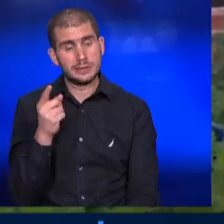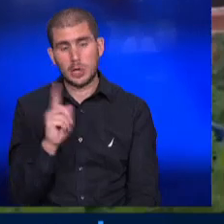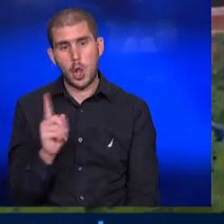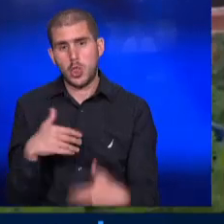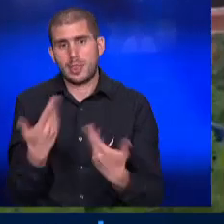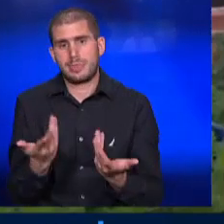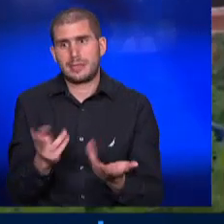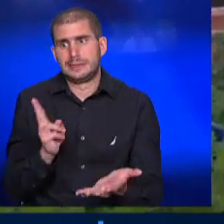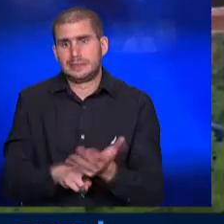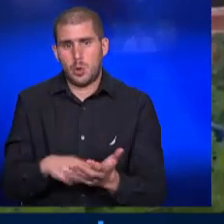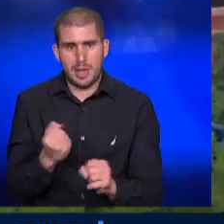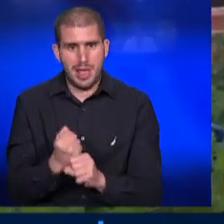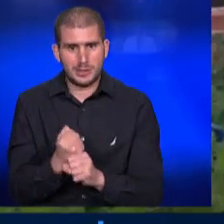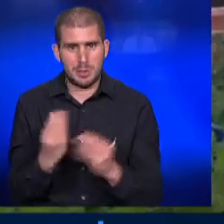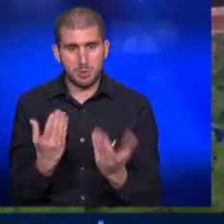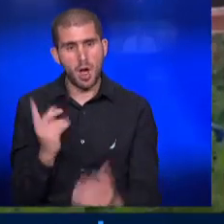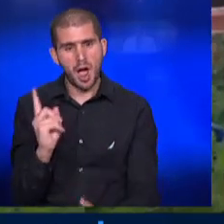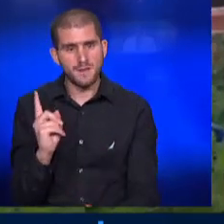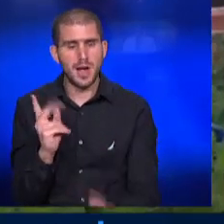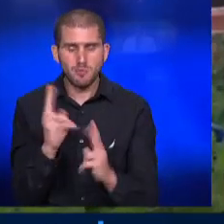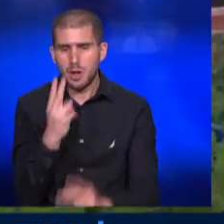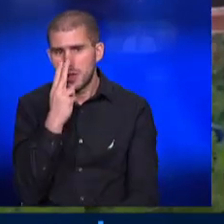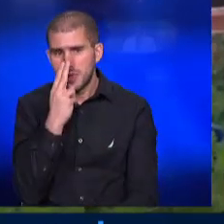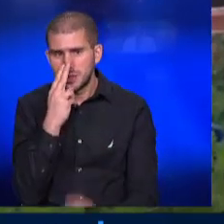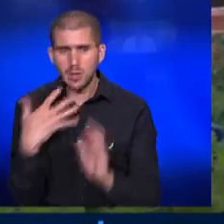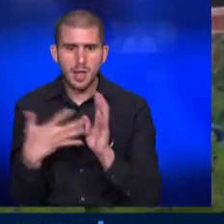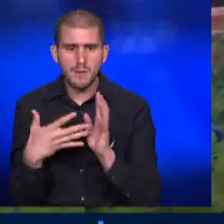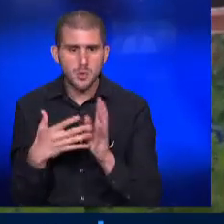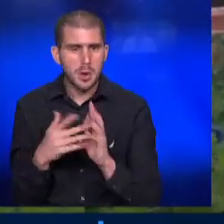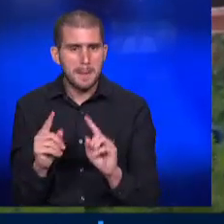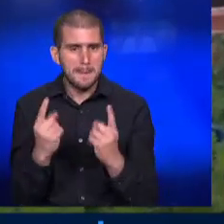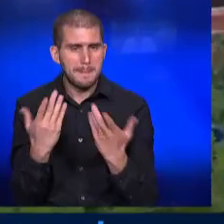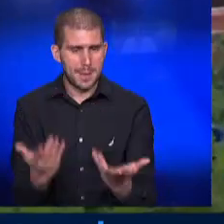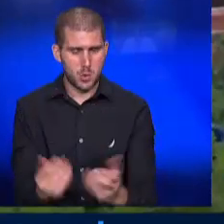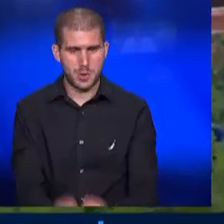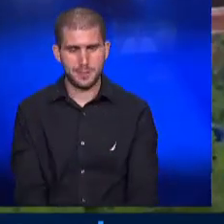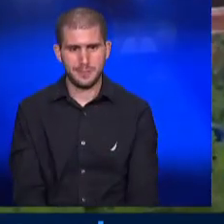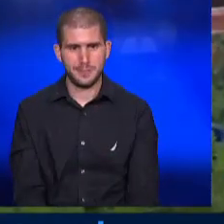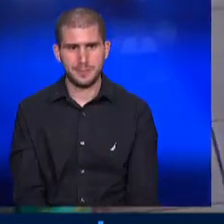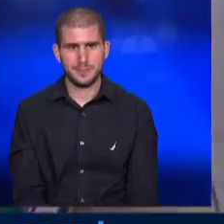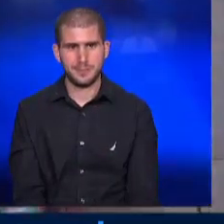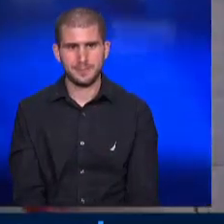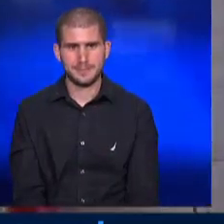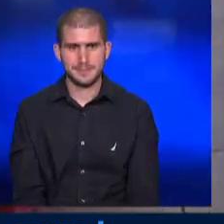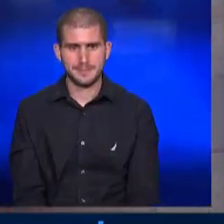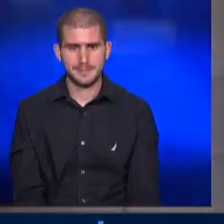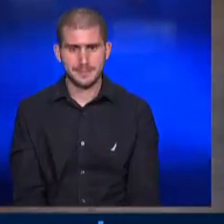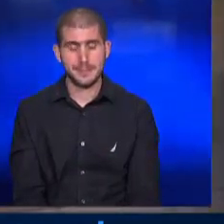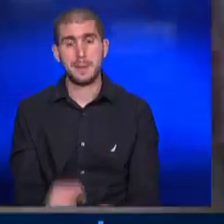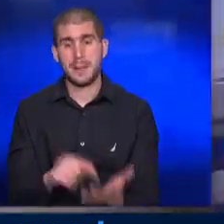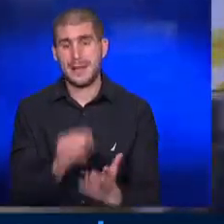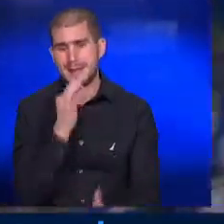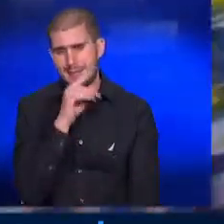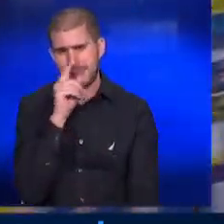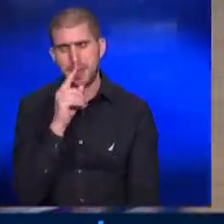לא נותן לו זכות לעשות דבר כזה, אבל אפשר לנסות לבדוק מה קורה לו שם. בשל גילו